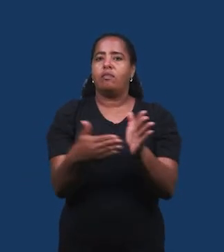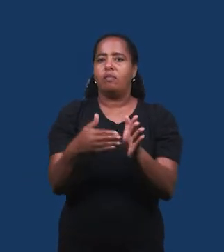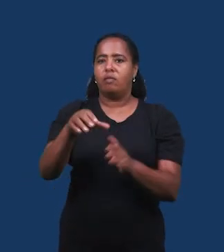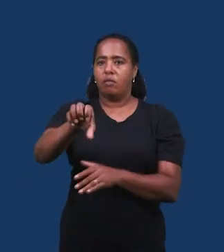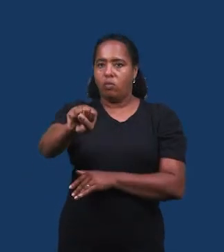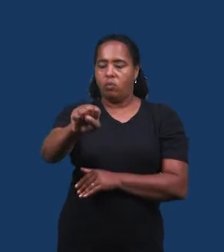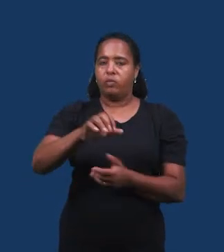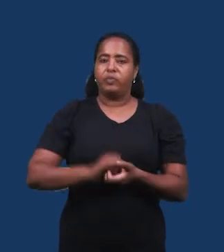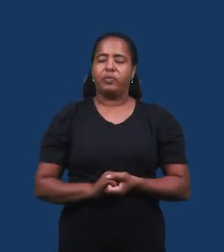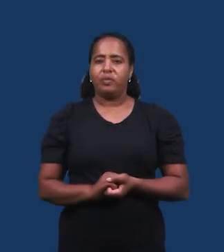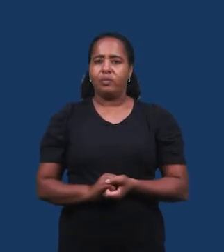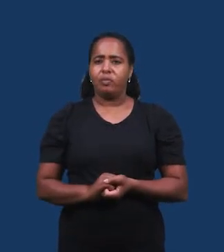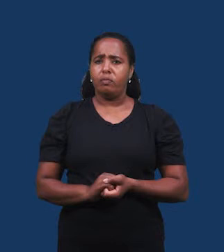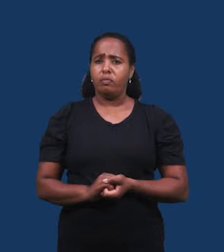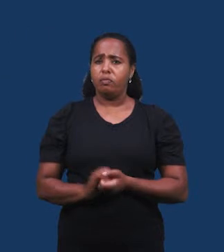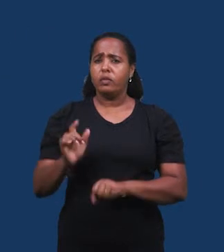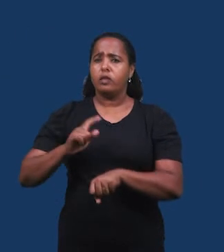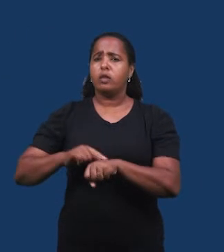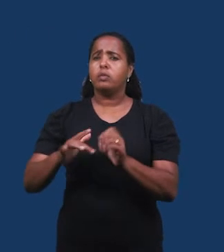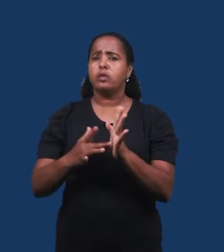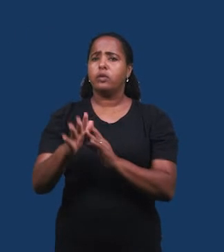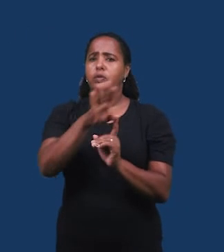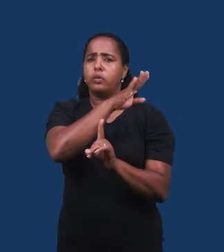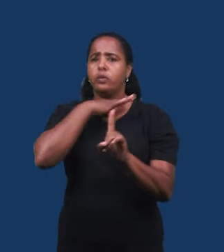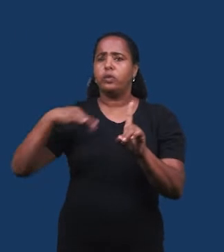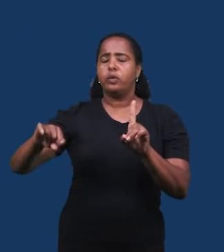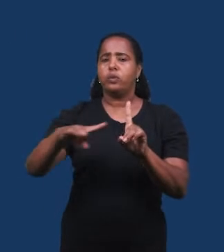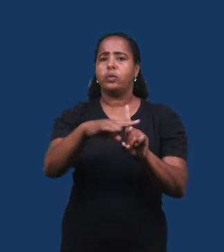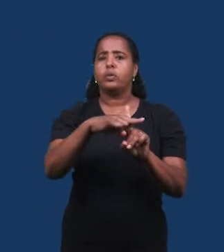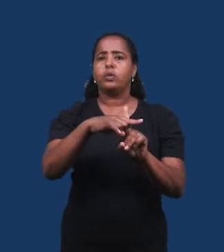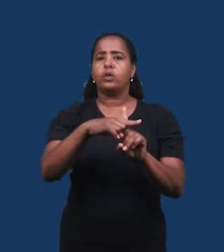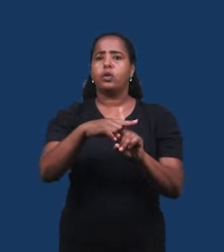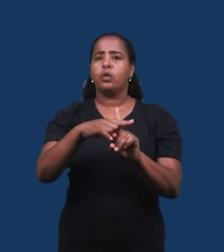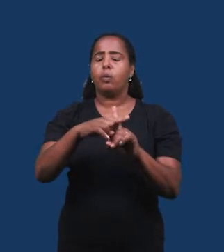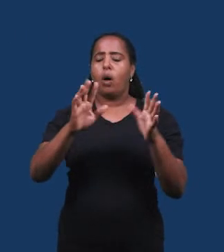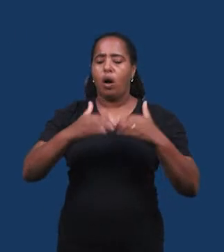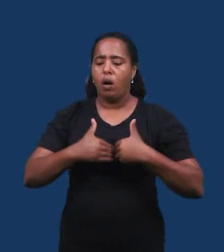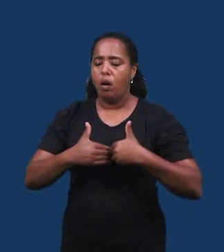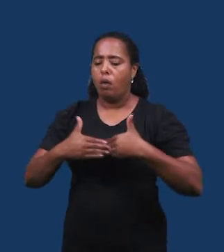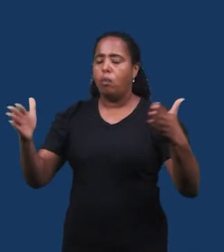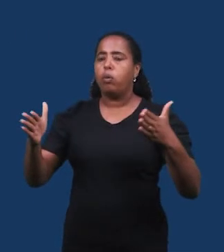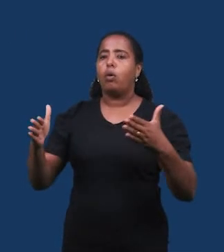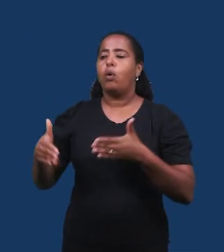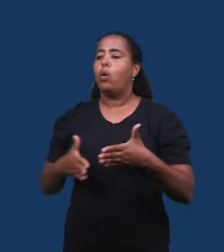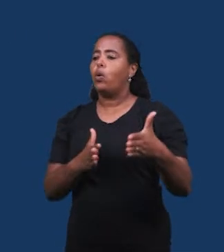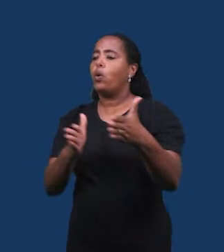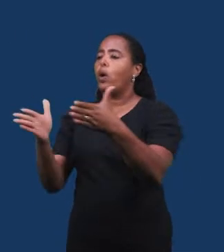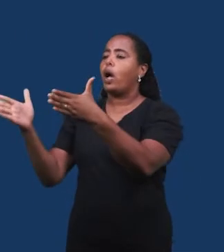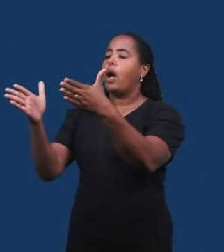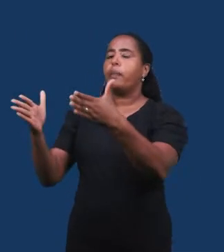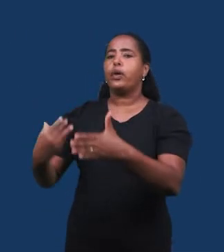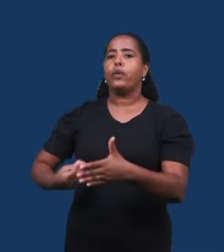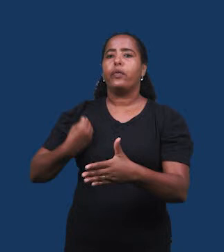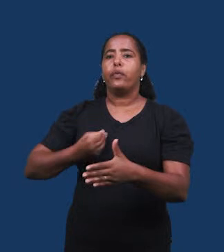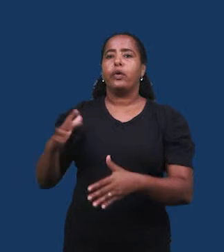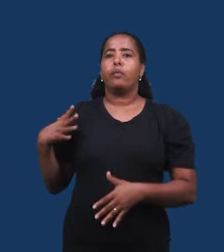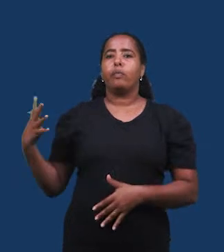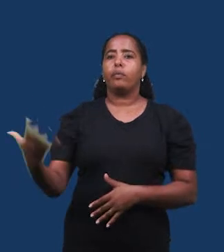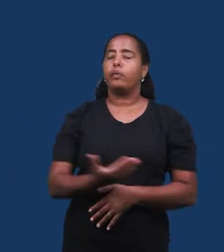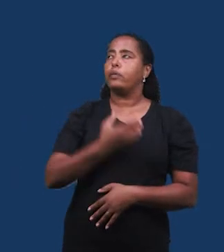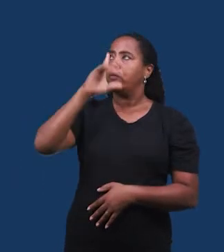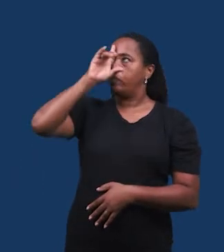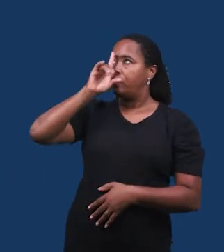En Jean, chapitre 5, versets 6 à 8. Avec la mort du Seigneur Jésus, sur la croix du Calvaire, a